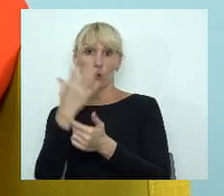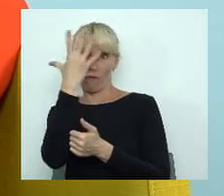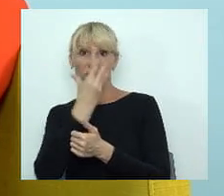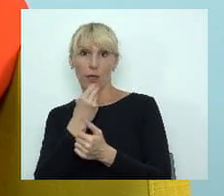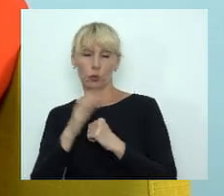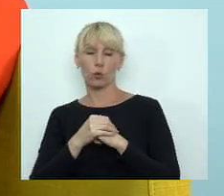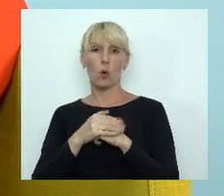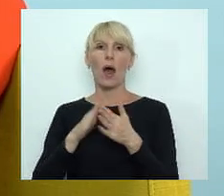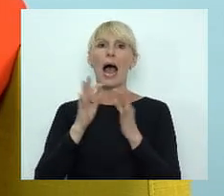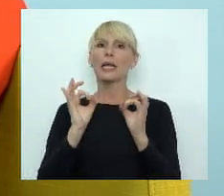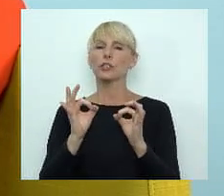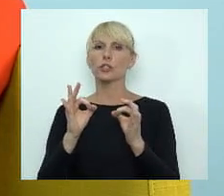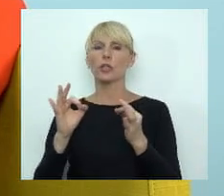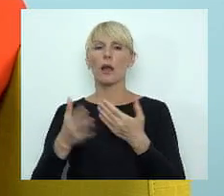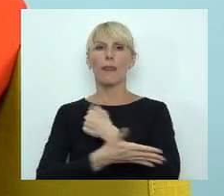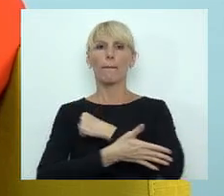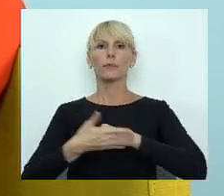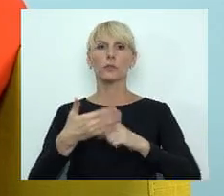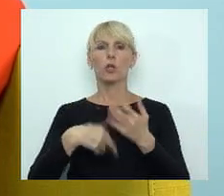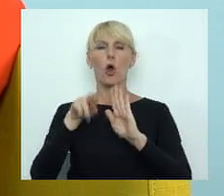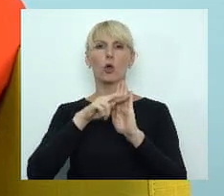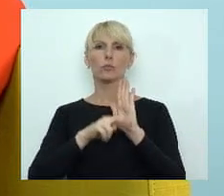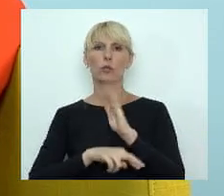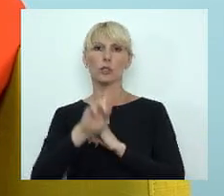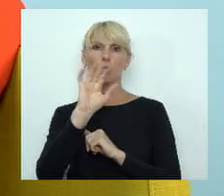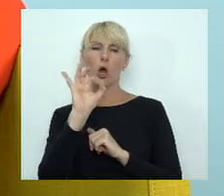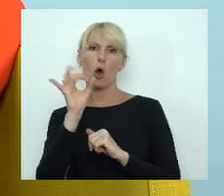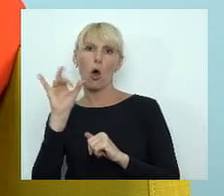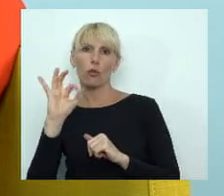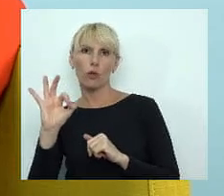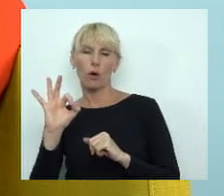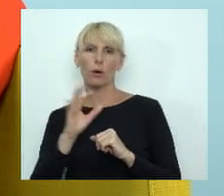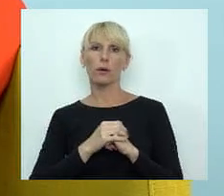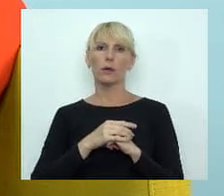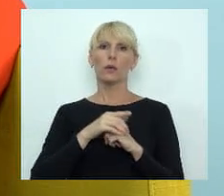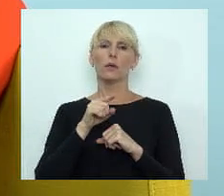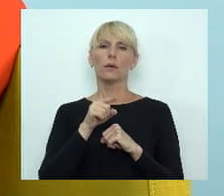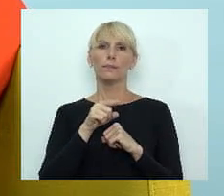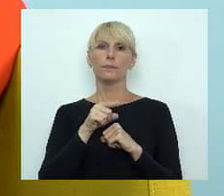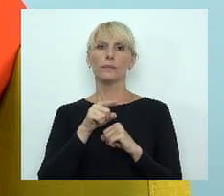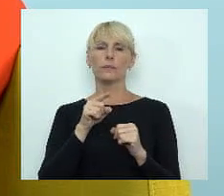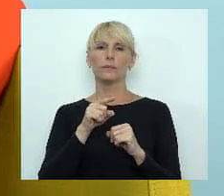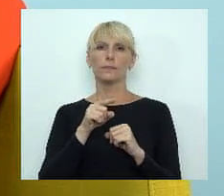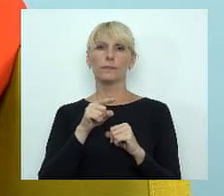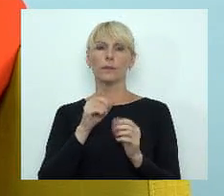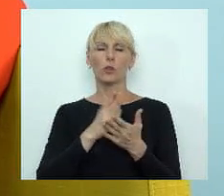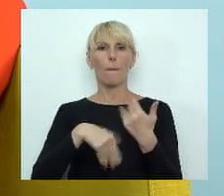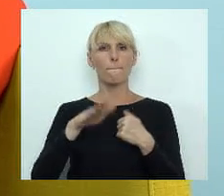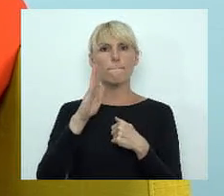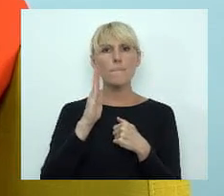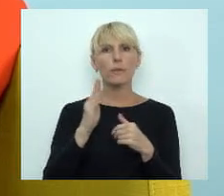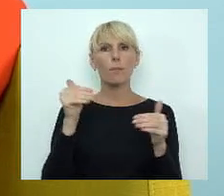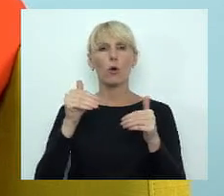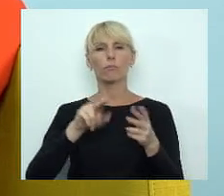przepisów rozporządzenia z pewnością możemy liczyć się z tym, że nasze uchybienia dotyczące RODO będą